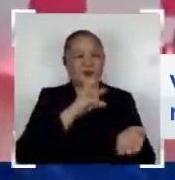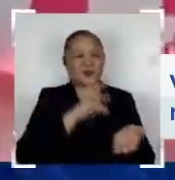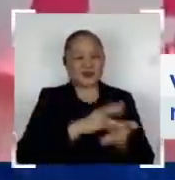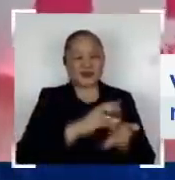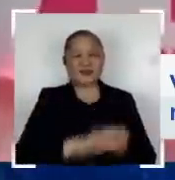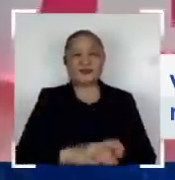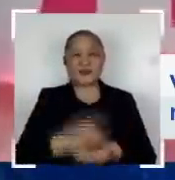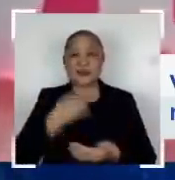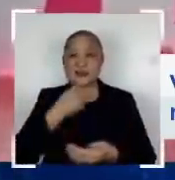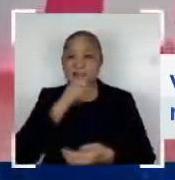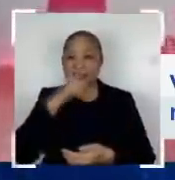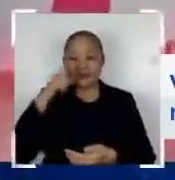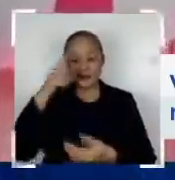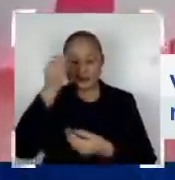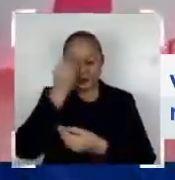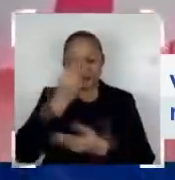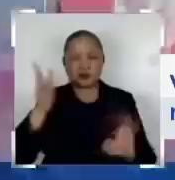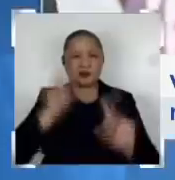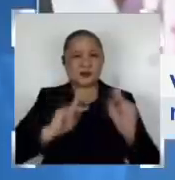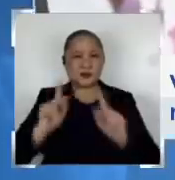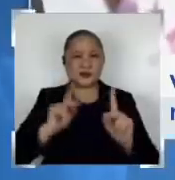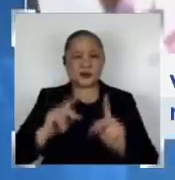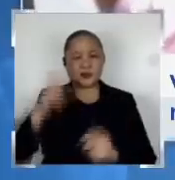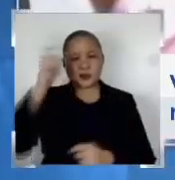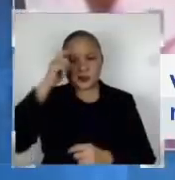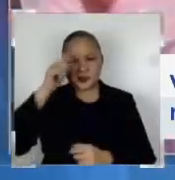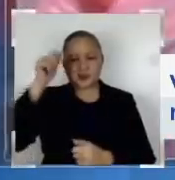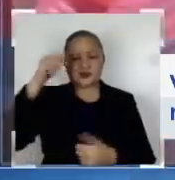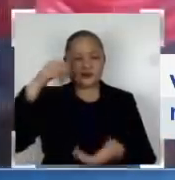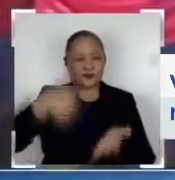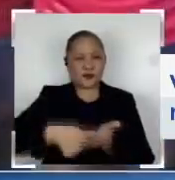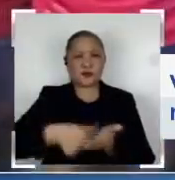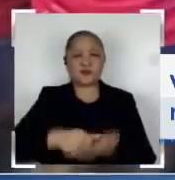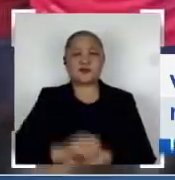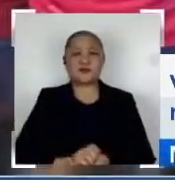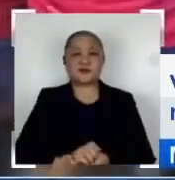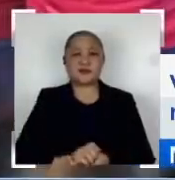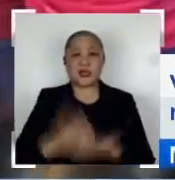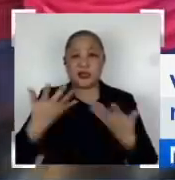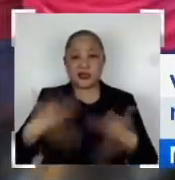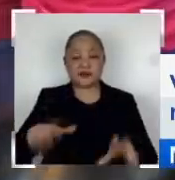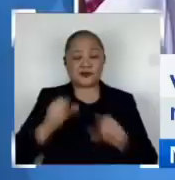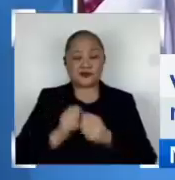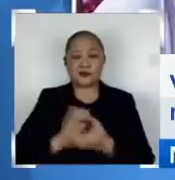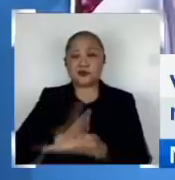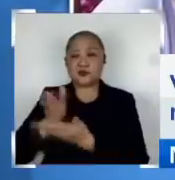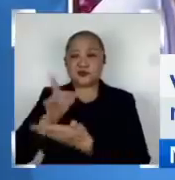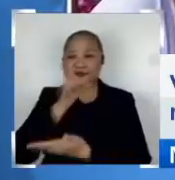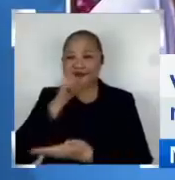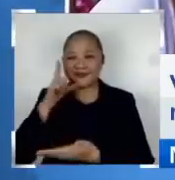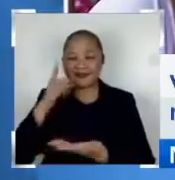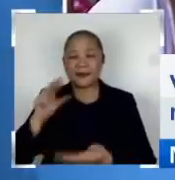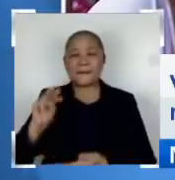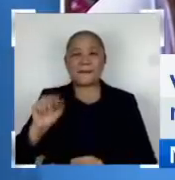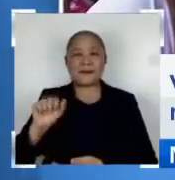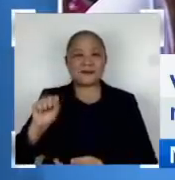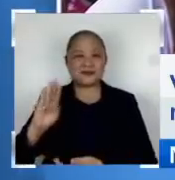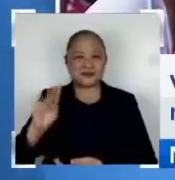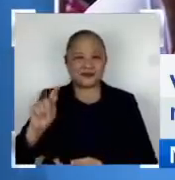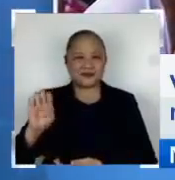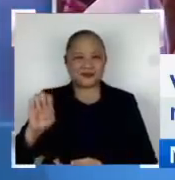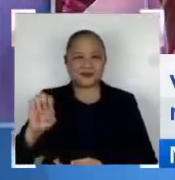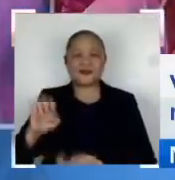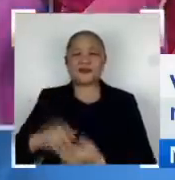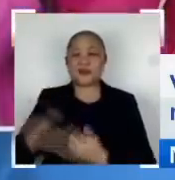mga mamamayan na maging wais sa pagboto. Pagkatapos nito, dumiretso si Robredo sa Masbate. Naroon ang katandem niyang si Senador